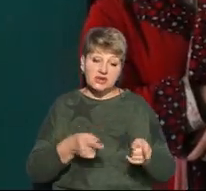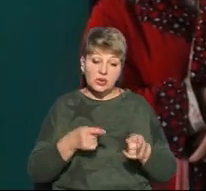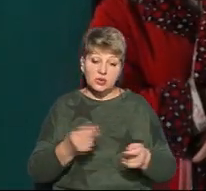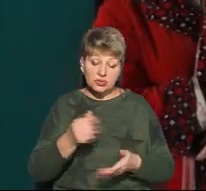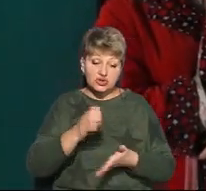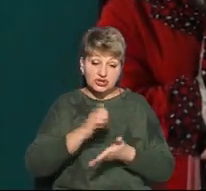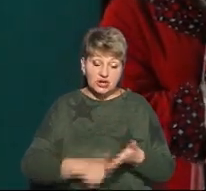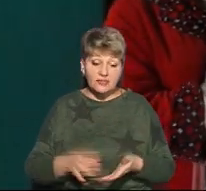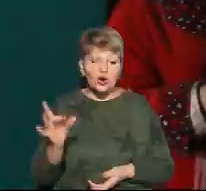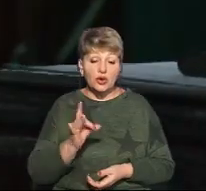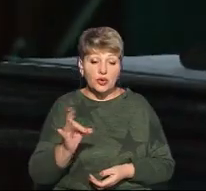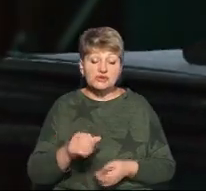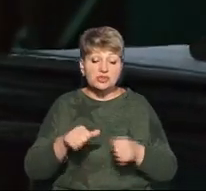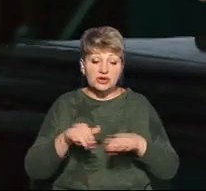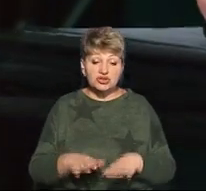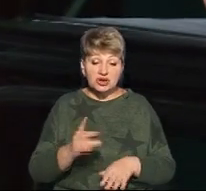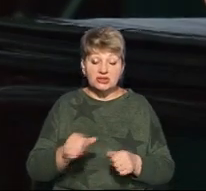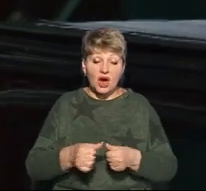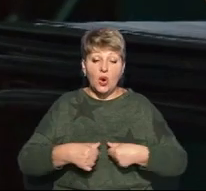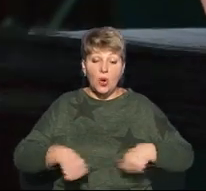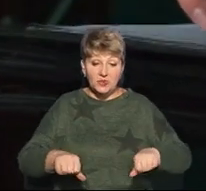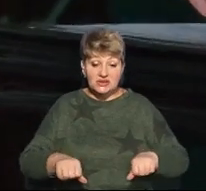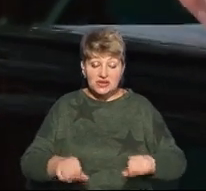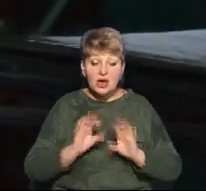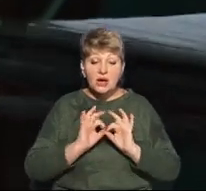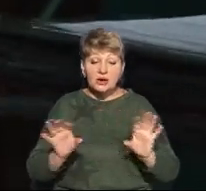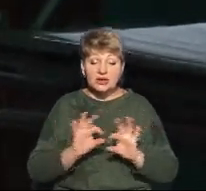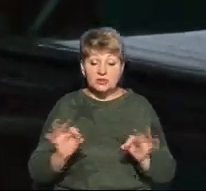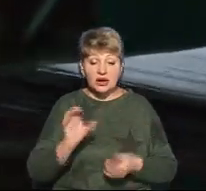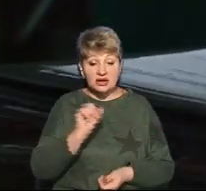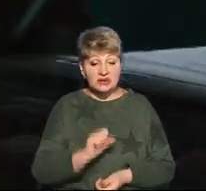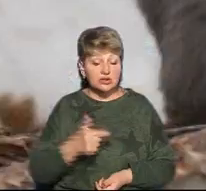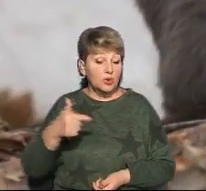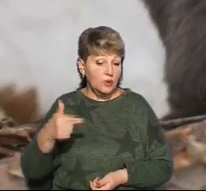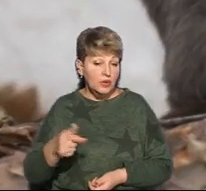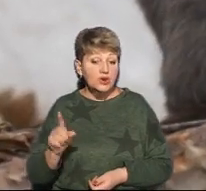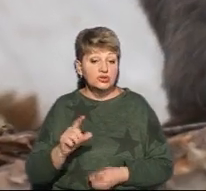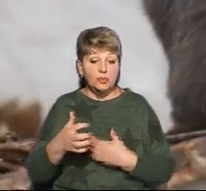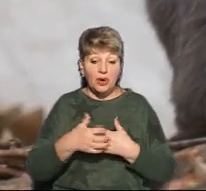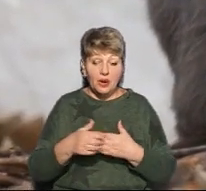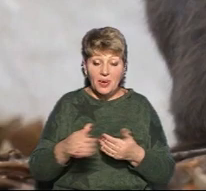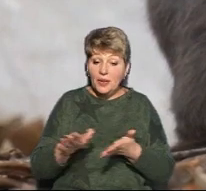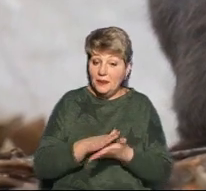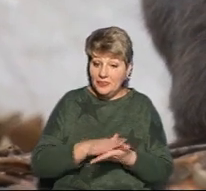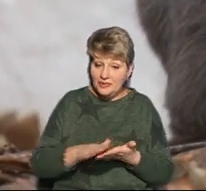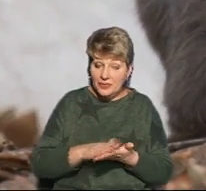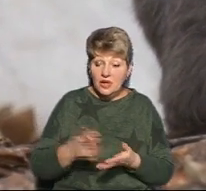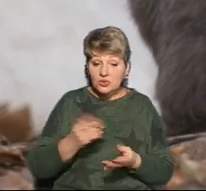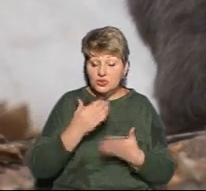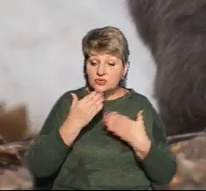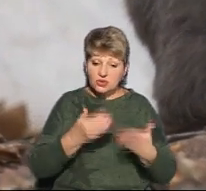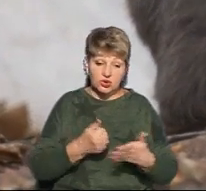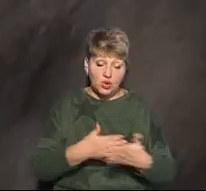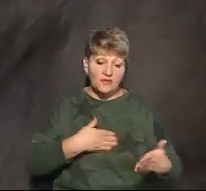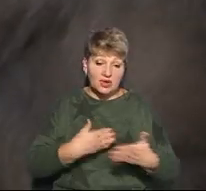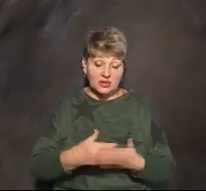Його розмір визначать на засіданні адміністративної комісії, розповідає Олександр Городинець. Аби котів стерилізували, звернуться до